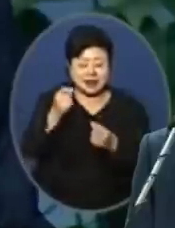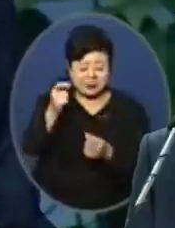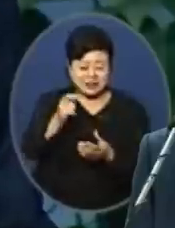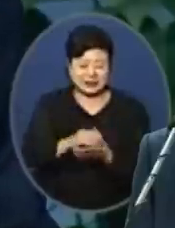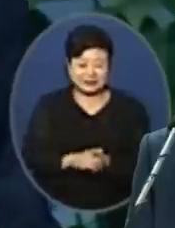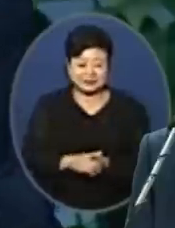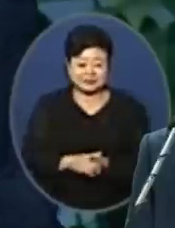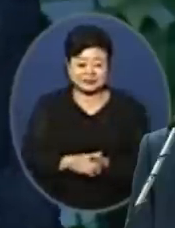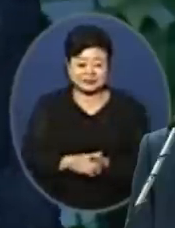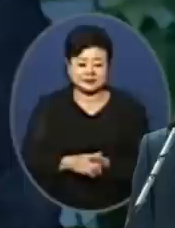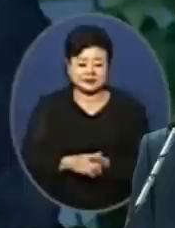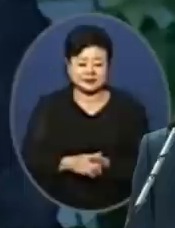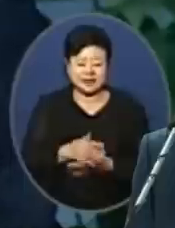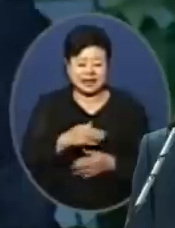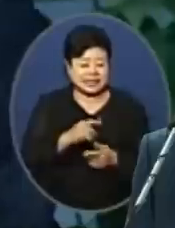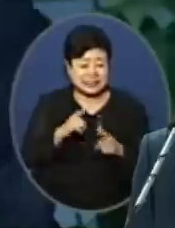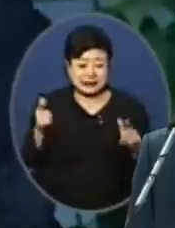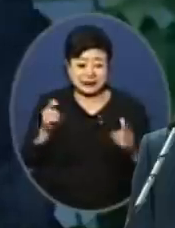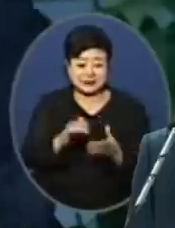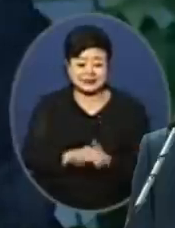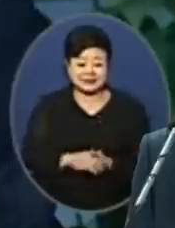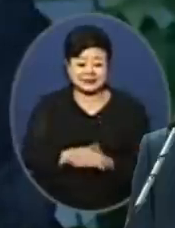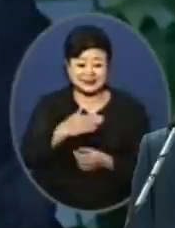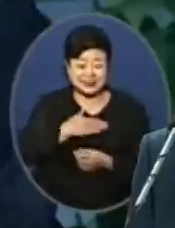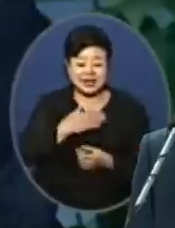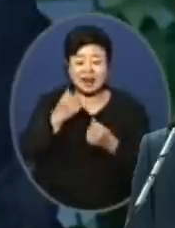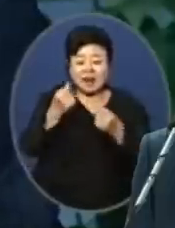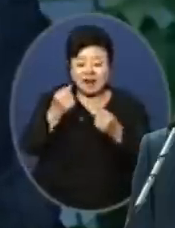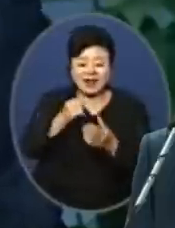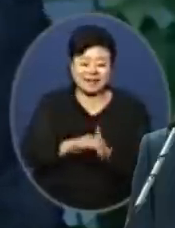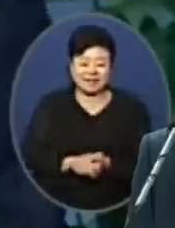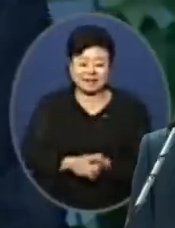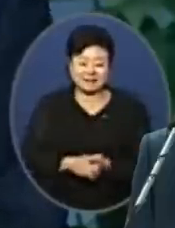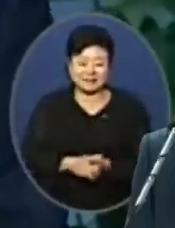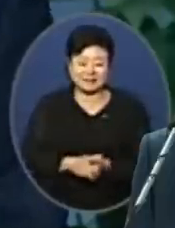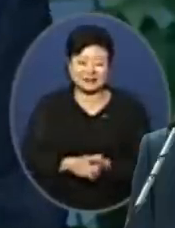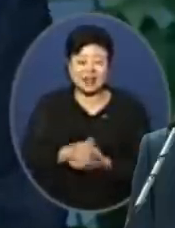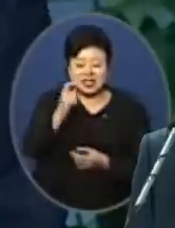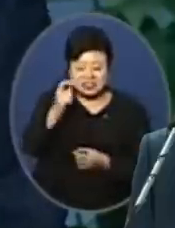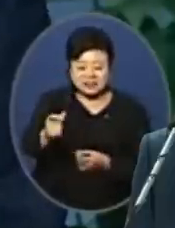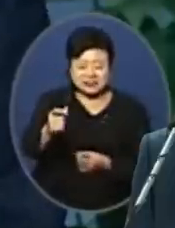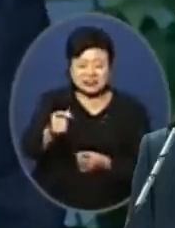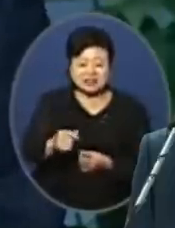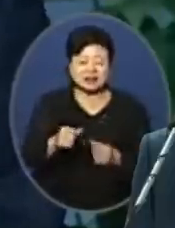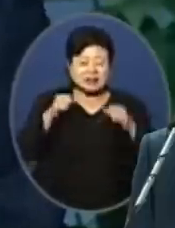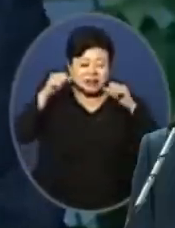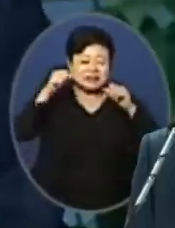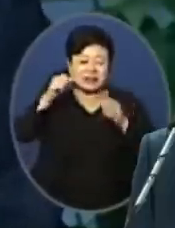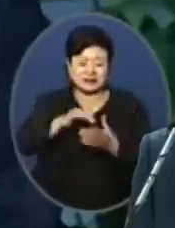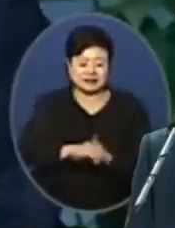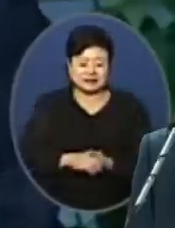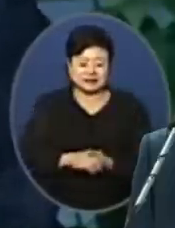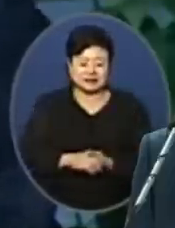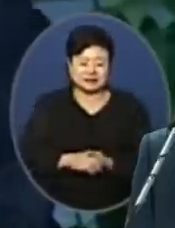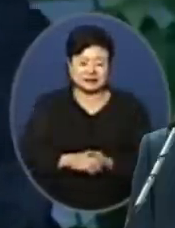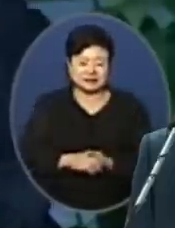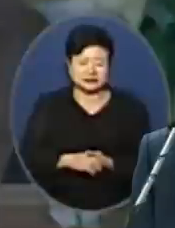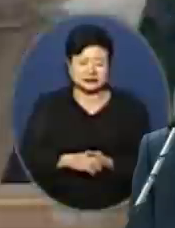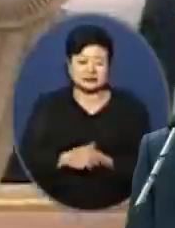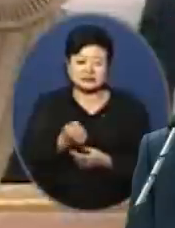강건합니다. 나는 약하지 않아요. 나는 건강해요. 튼튼하고 씩씩해요.